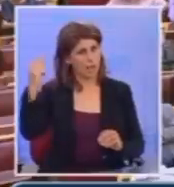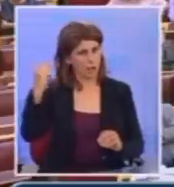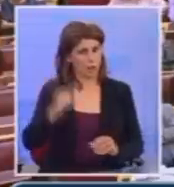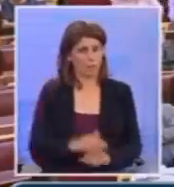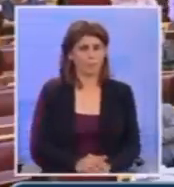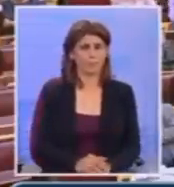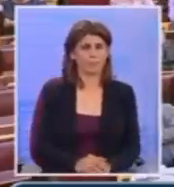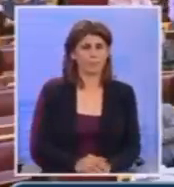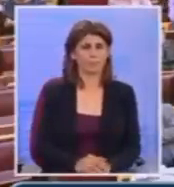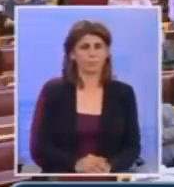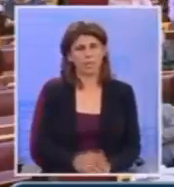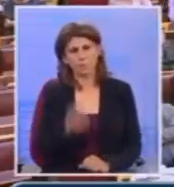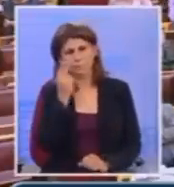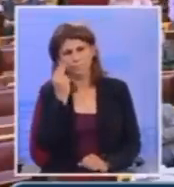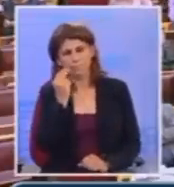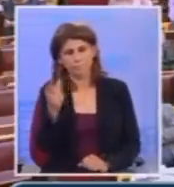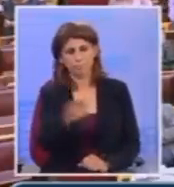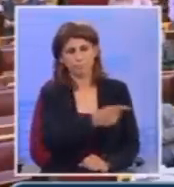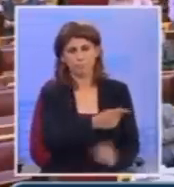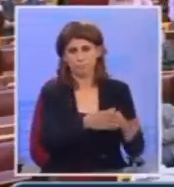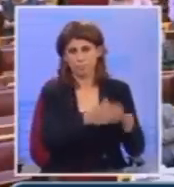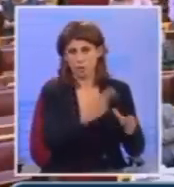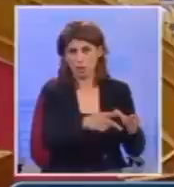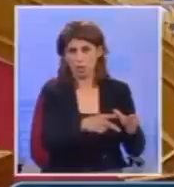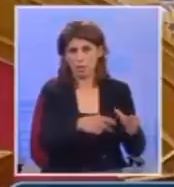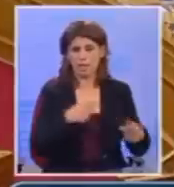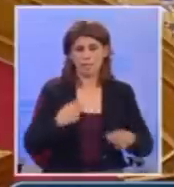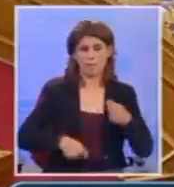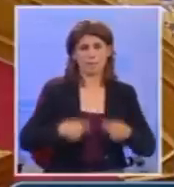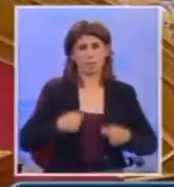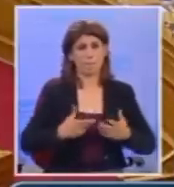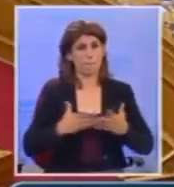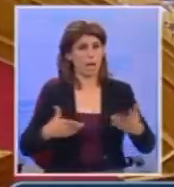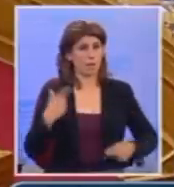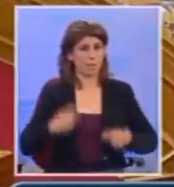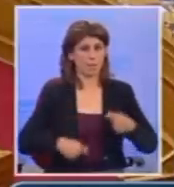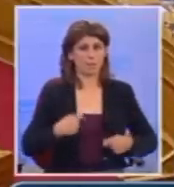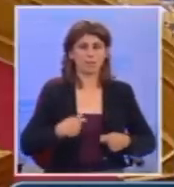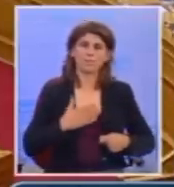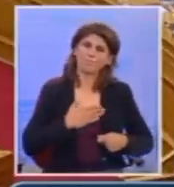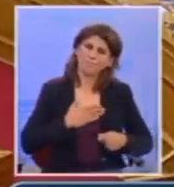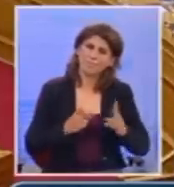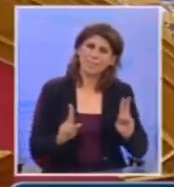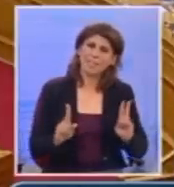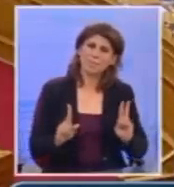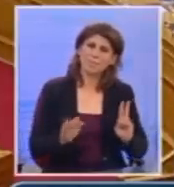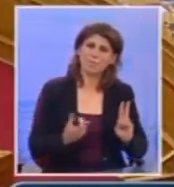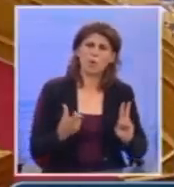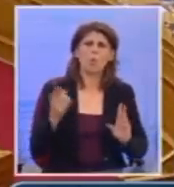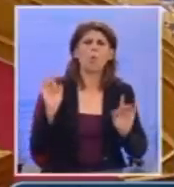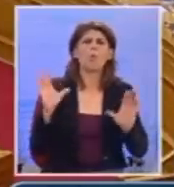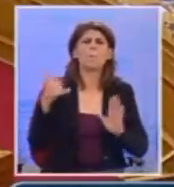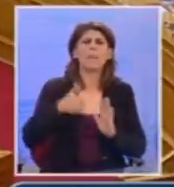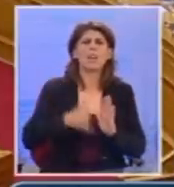Παρακολουθώ όλο αυτό το διάστημα από πλευρά σας μια διαμαρτυρία έντονη, επιτρέψτε μου την έκφραση όμως χωρίς